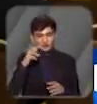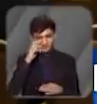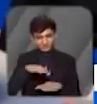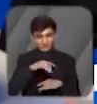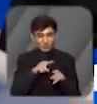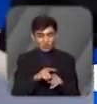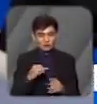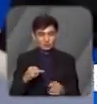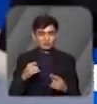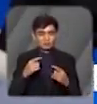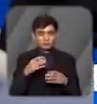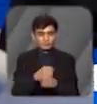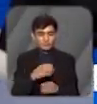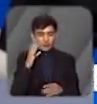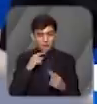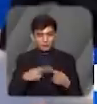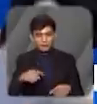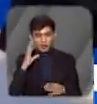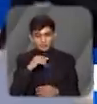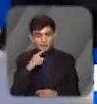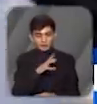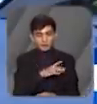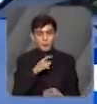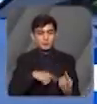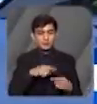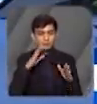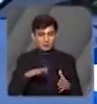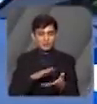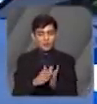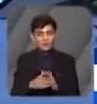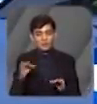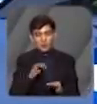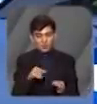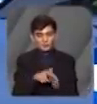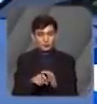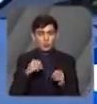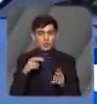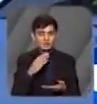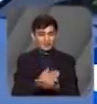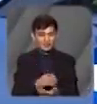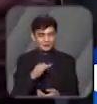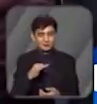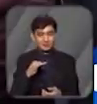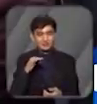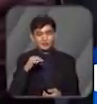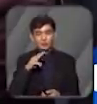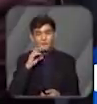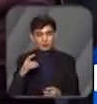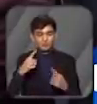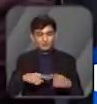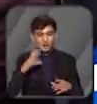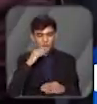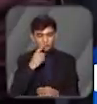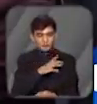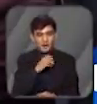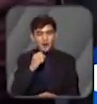әлде қайда төмендеуі мүмкін дейді үкімет басшысы. Бұл бизнестегі бәсекелестік ортаға да қауіп төндіріп, өндірістің тежеуіне әкеп соқтырады. Осы